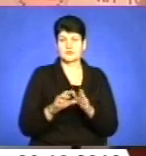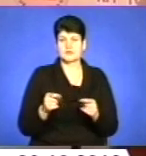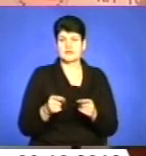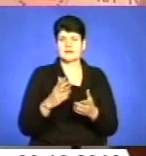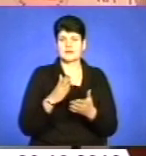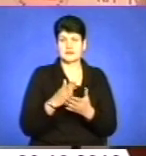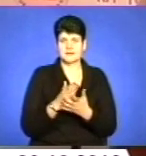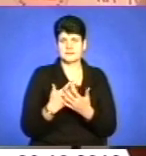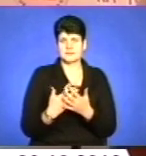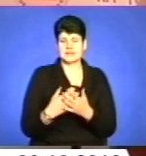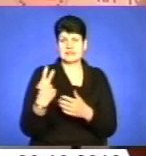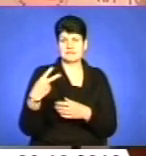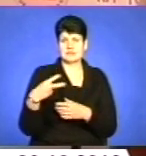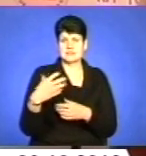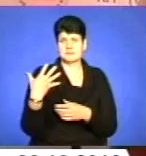становить в межах